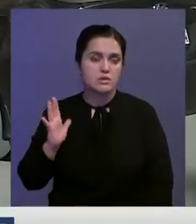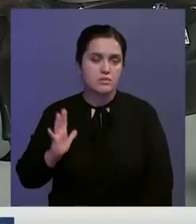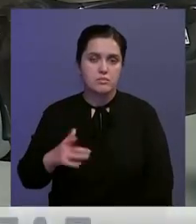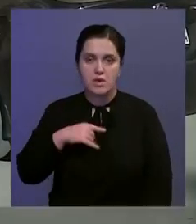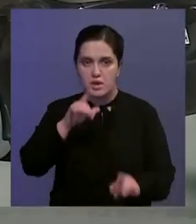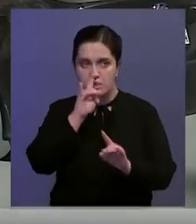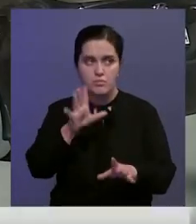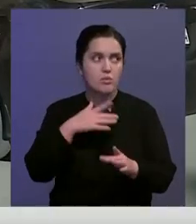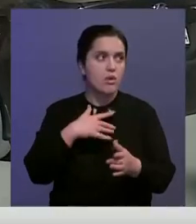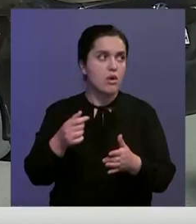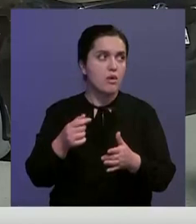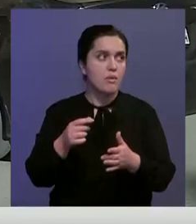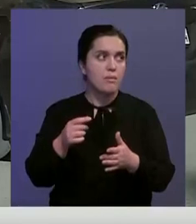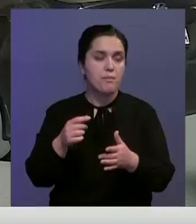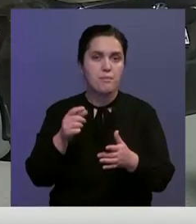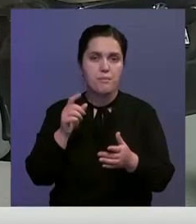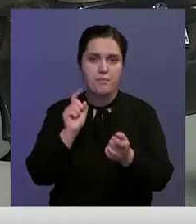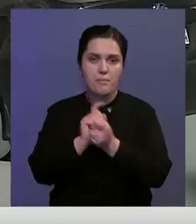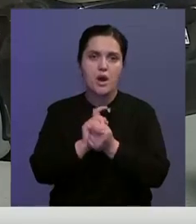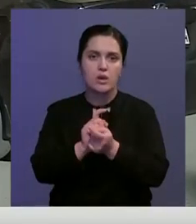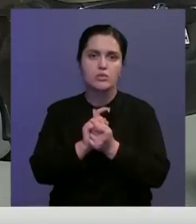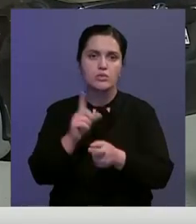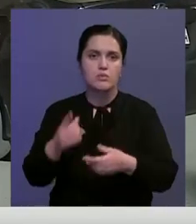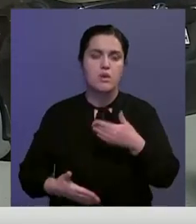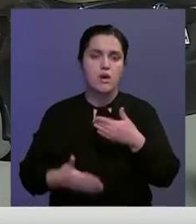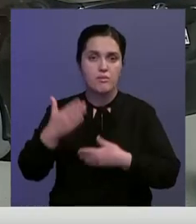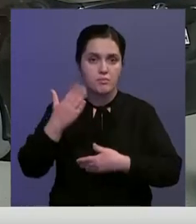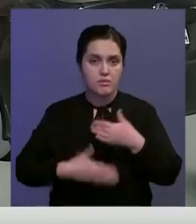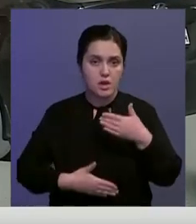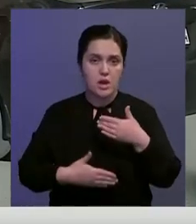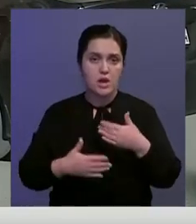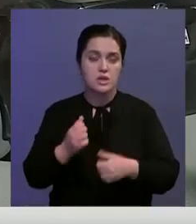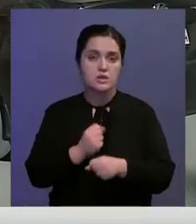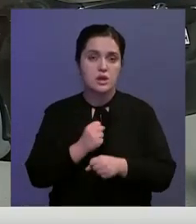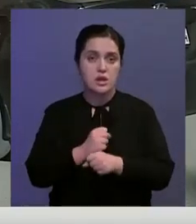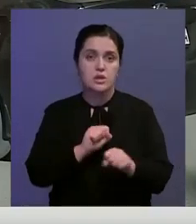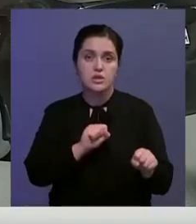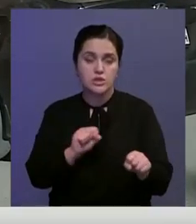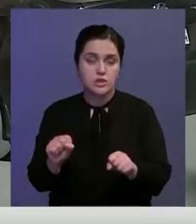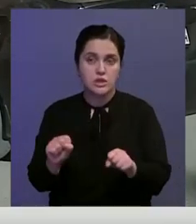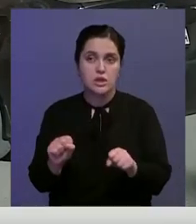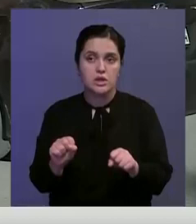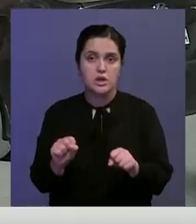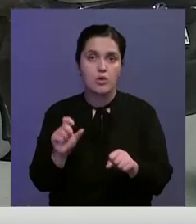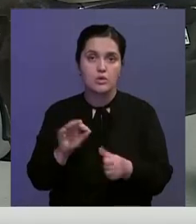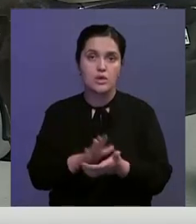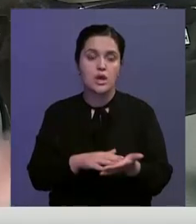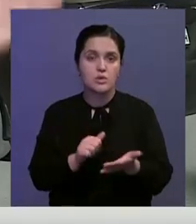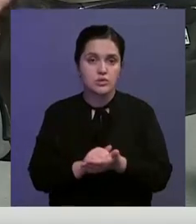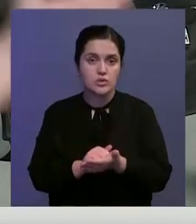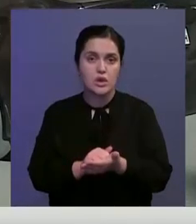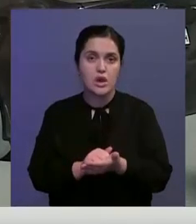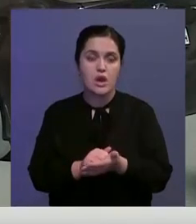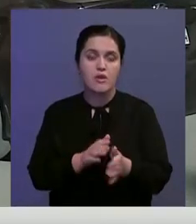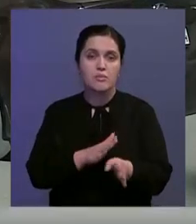будем. Мы будем бороться до конца, чтобы нам выполнили фасад, хотя бы защитили вот, значит, от разрушения,